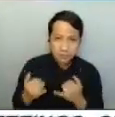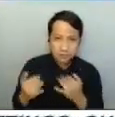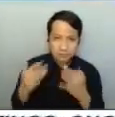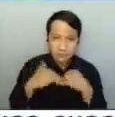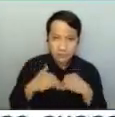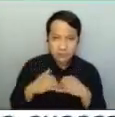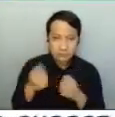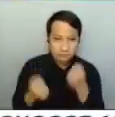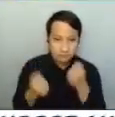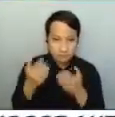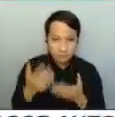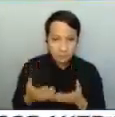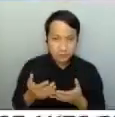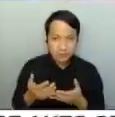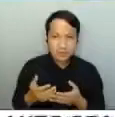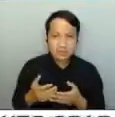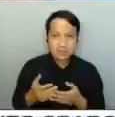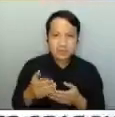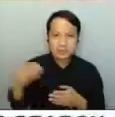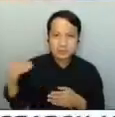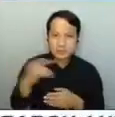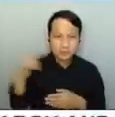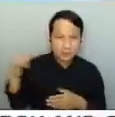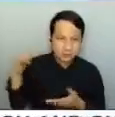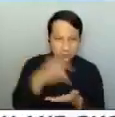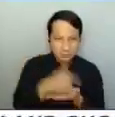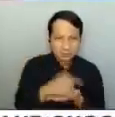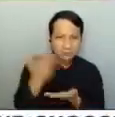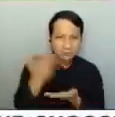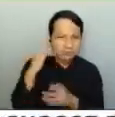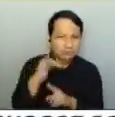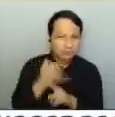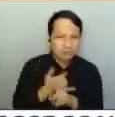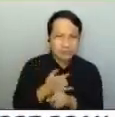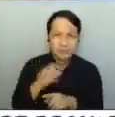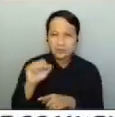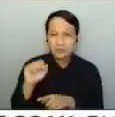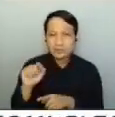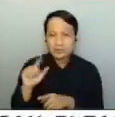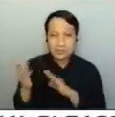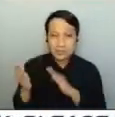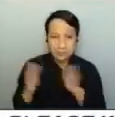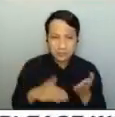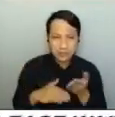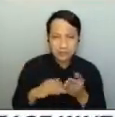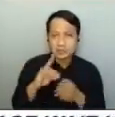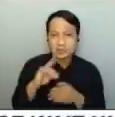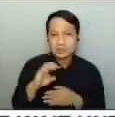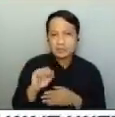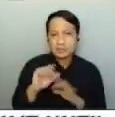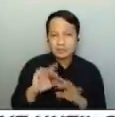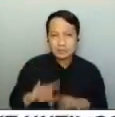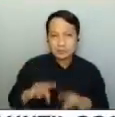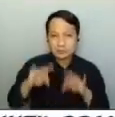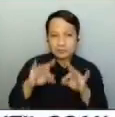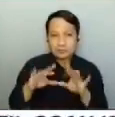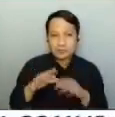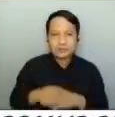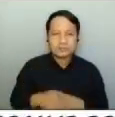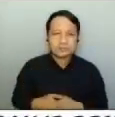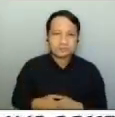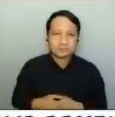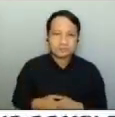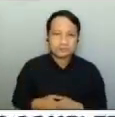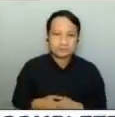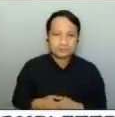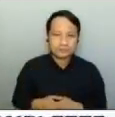vlog dahil hindi basta-bastang trivia ang mga pinakawalan ni Rabia tungkol sa kanya. Isa sa mga ibinahagi ni Rabia ay ang pagkakaroon niya